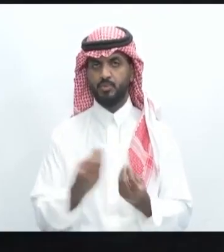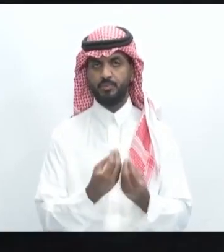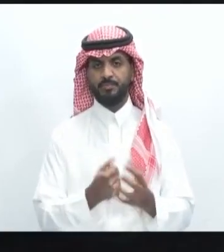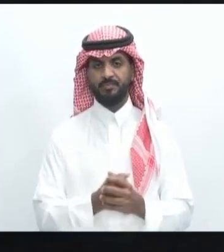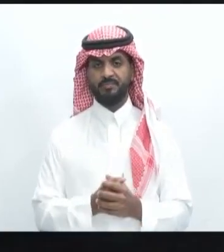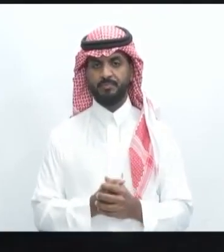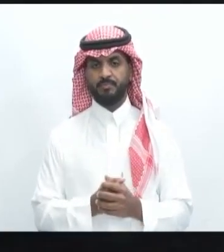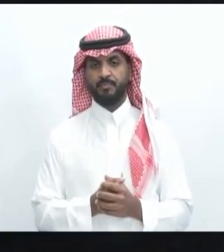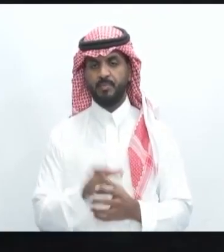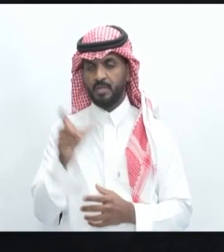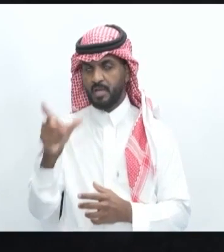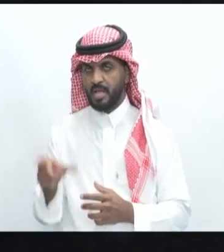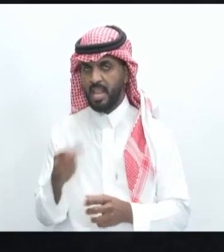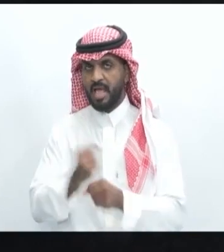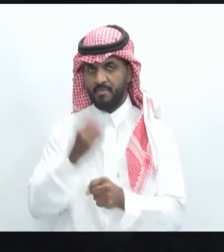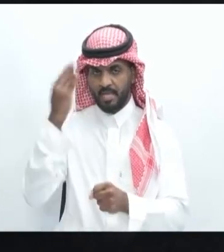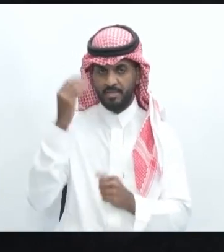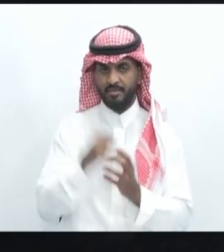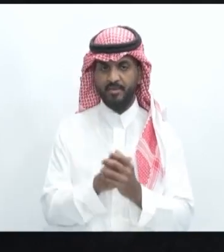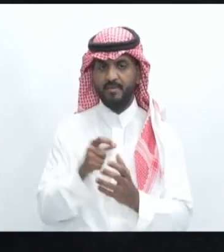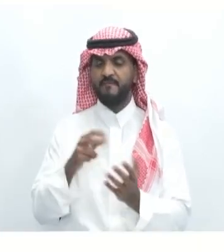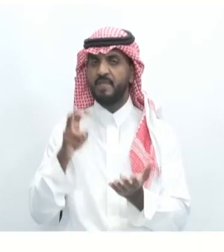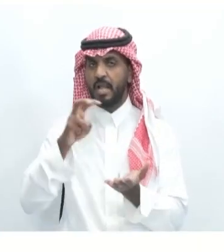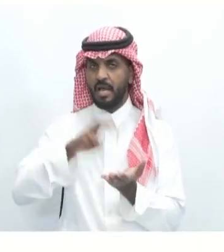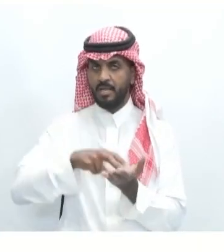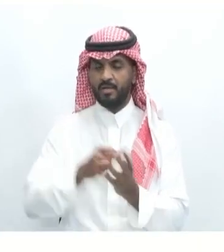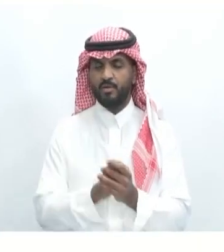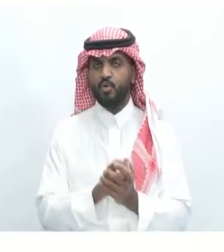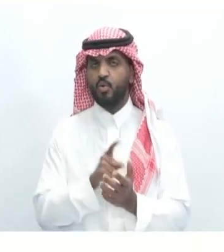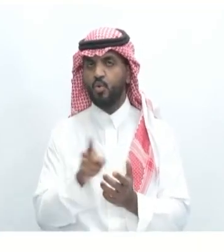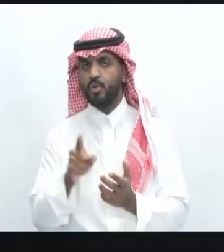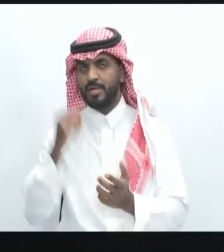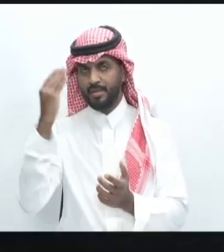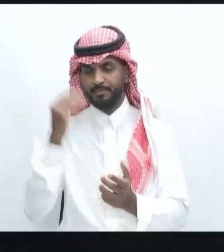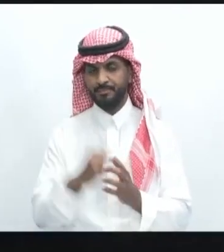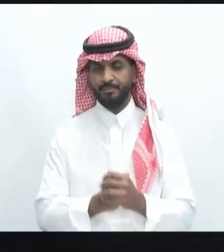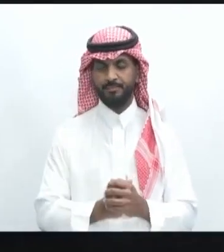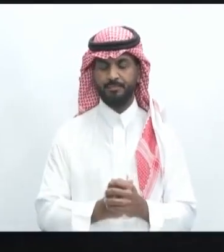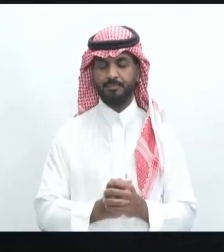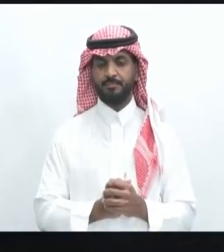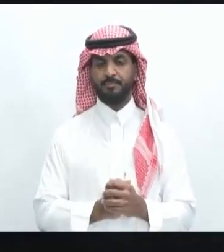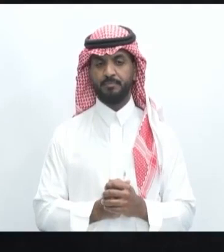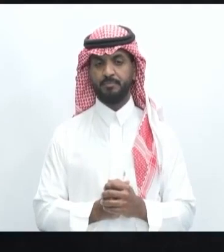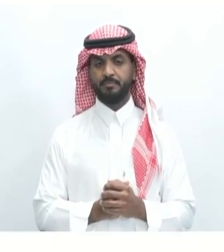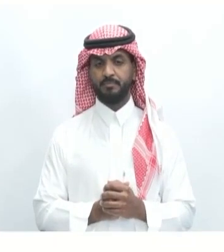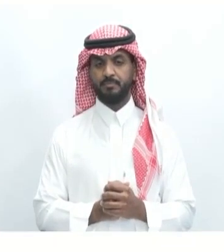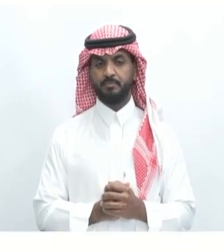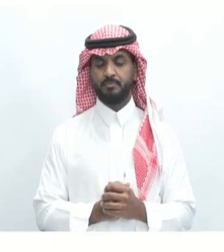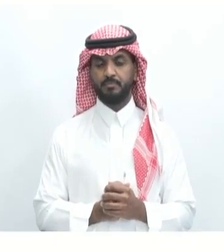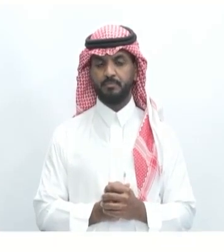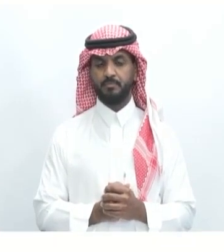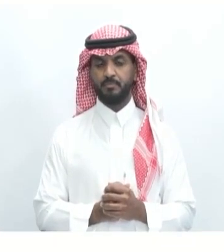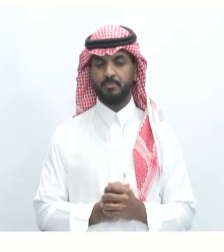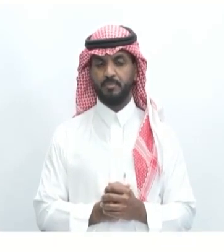المناسب العاملات في القريه هن ماذا احسنتم ممتاز